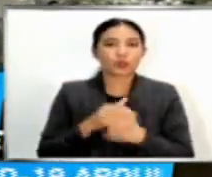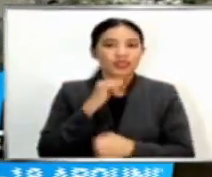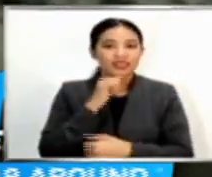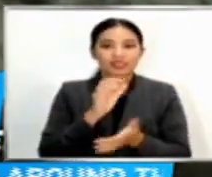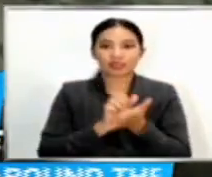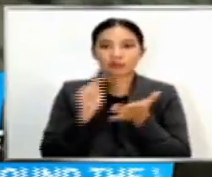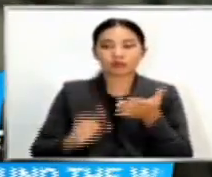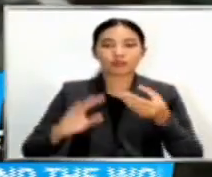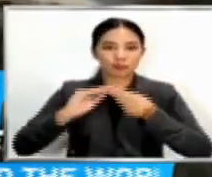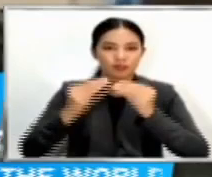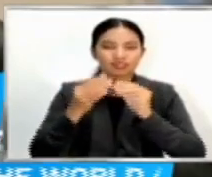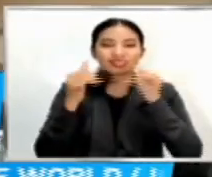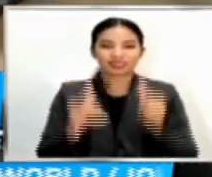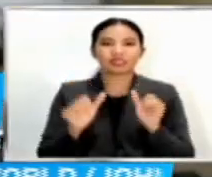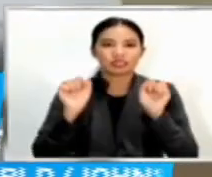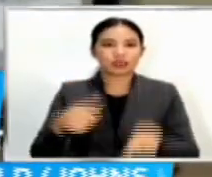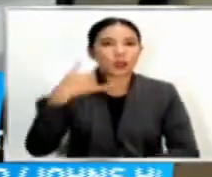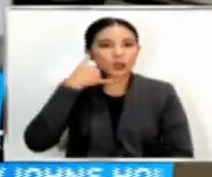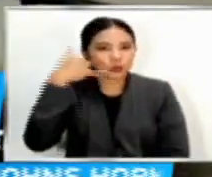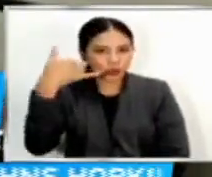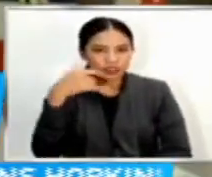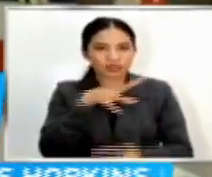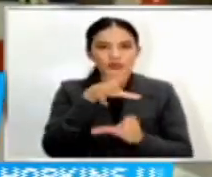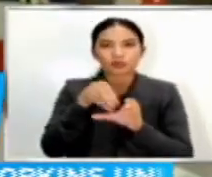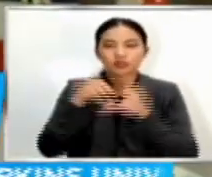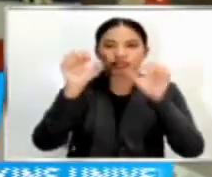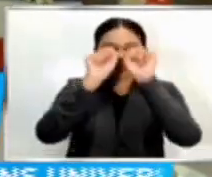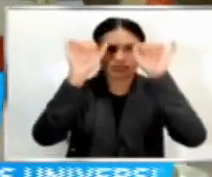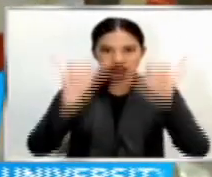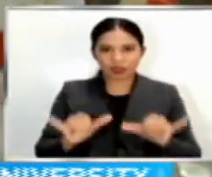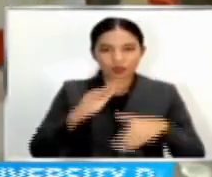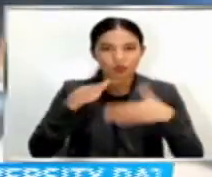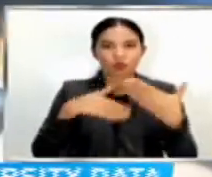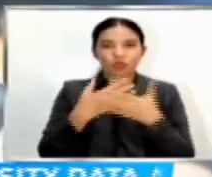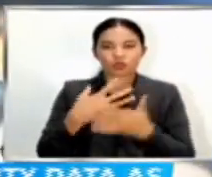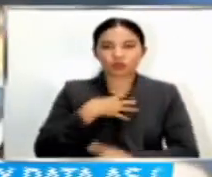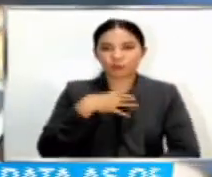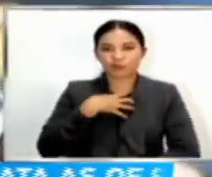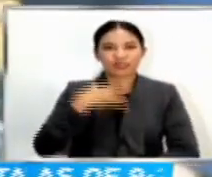ipapasok na lang din sa sistemang ito ang mga sumbong doon. Mariz Umali, GMA News.